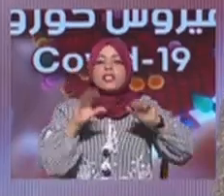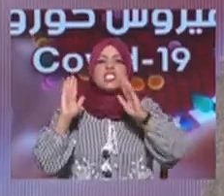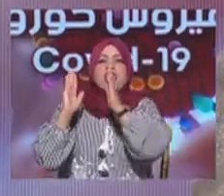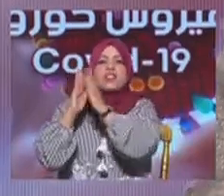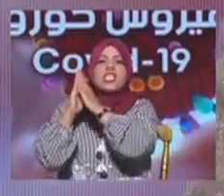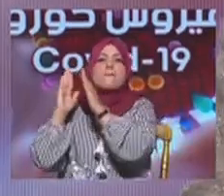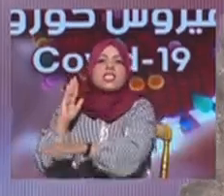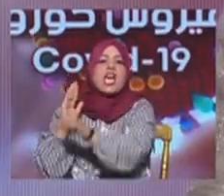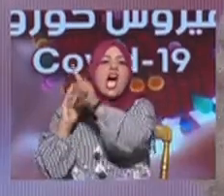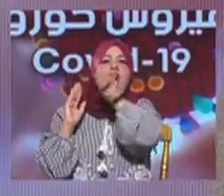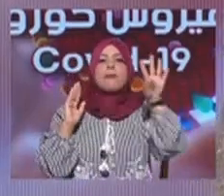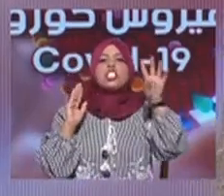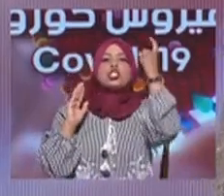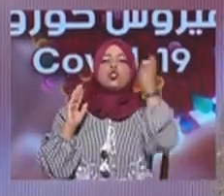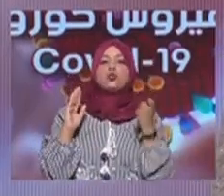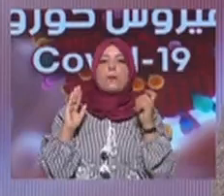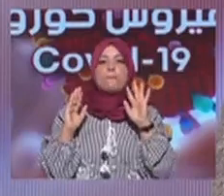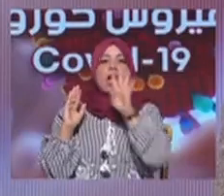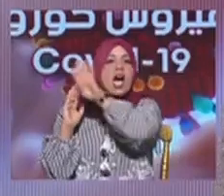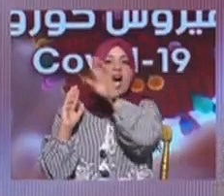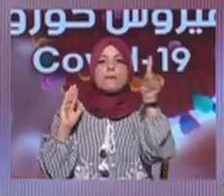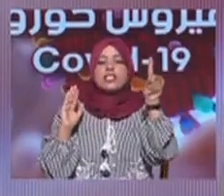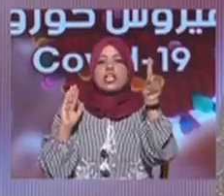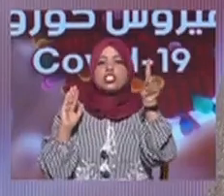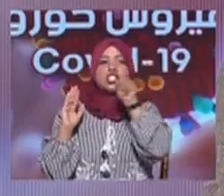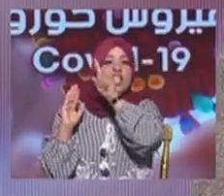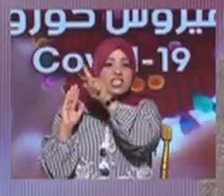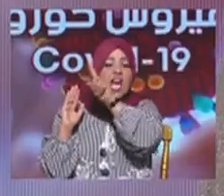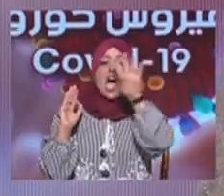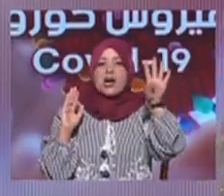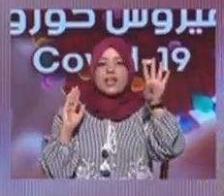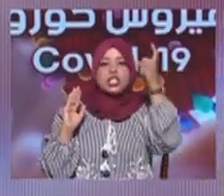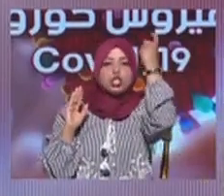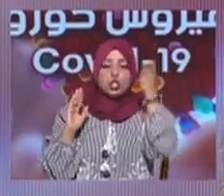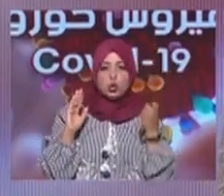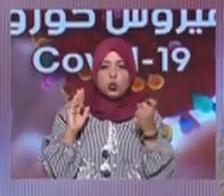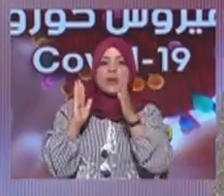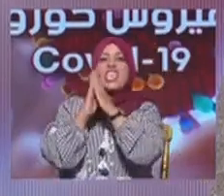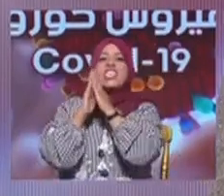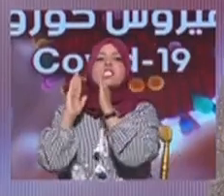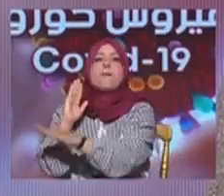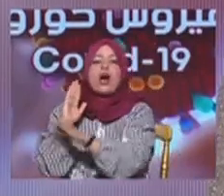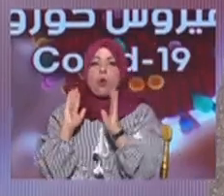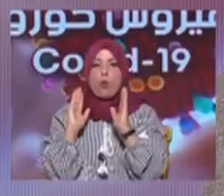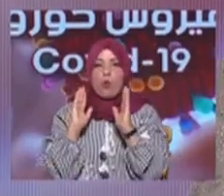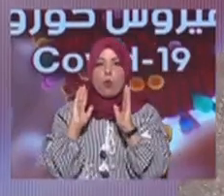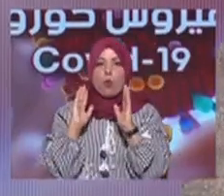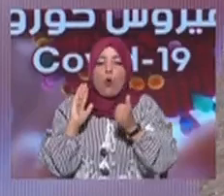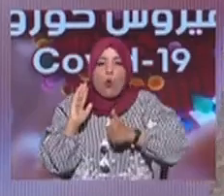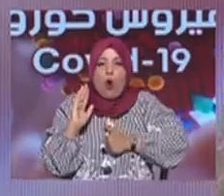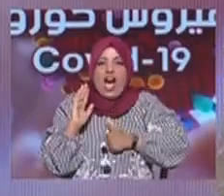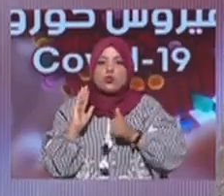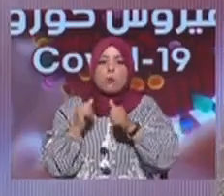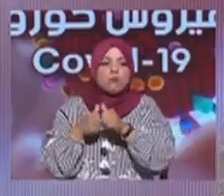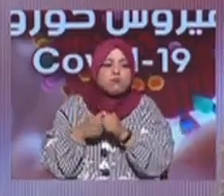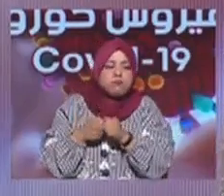ويحملوا الماسك هذاك انتي بروجيكسيون يسميوه ماسك شيروجيكال، خاطر هذا اخر ريكومونداسيون خرجت. علاش؟ خاطر فما ان ريسك